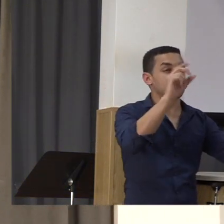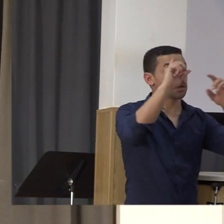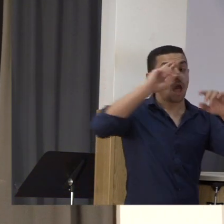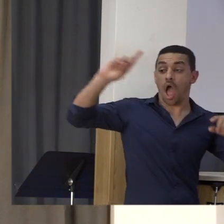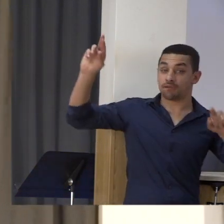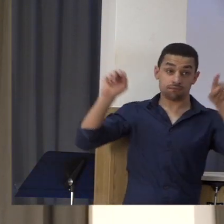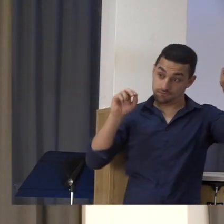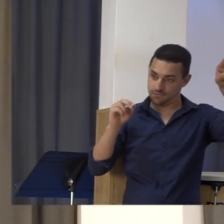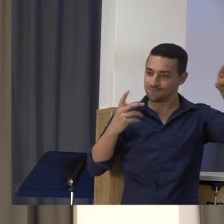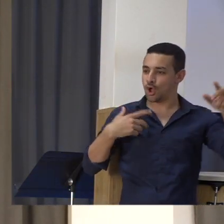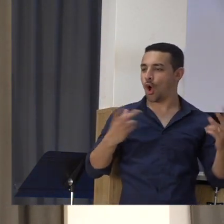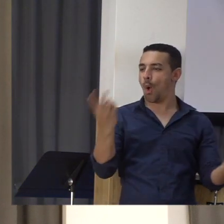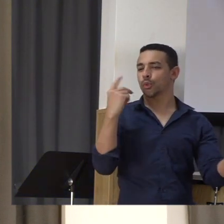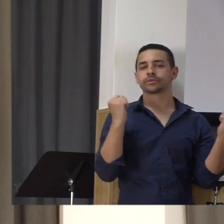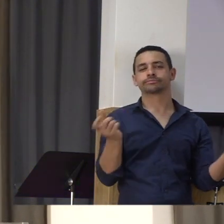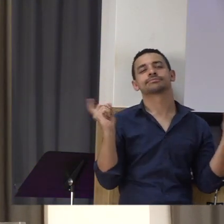on veut des autoroutes. Hein?